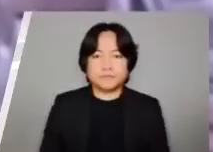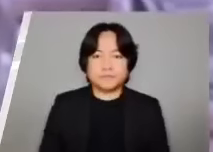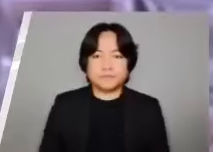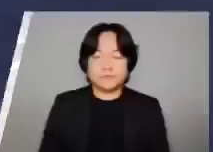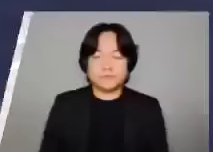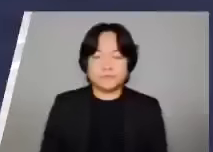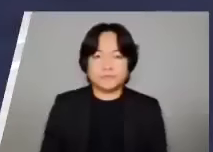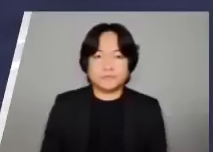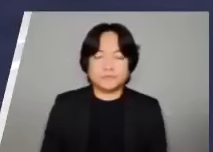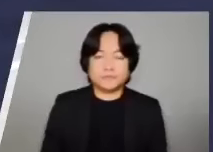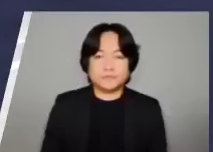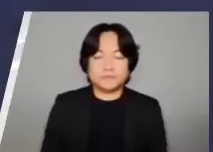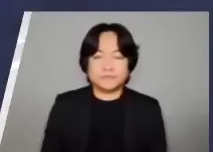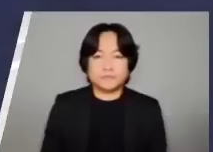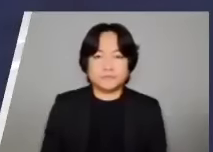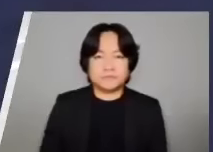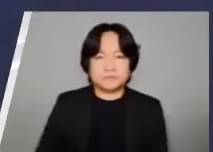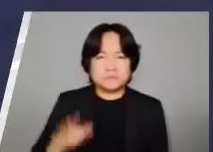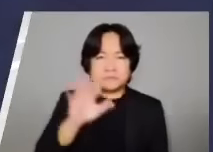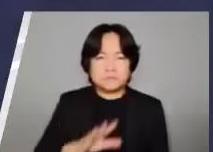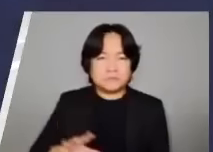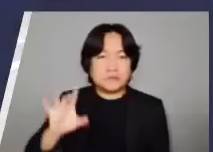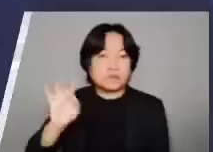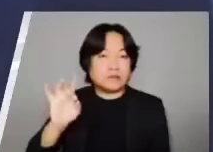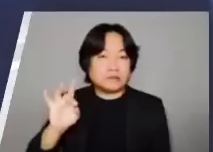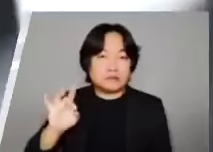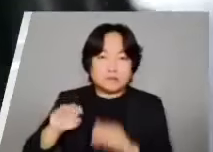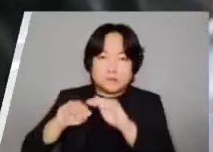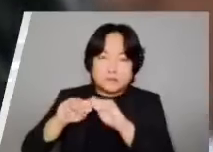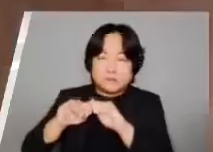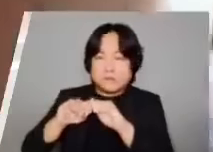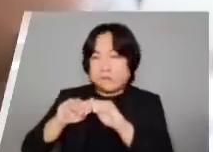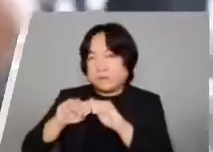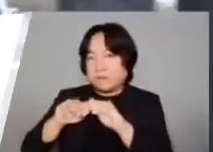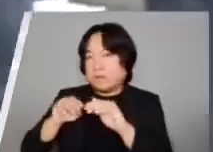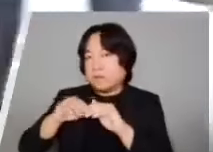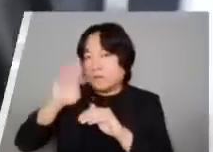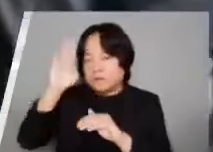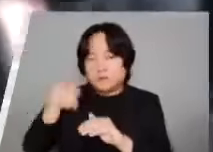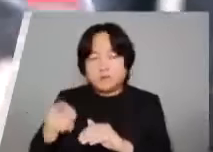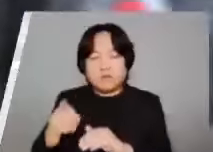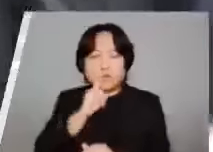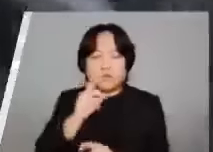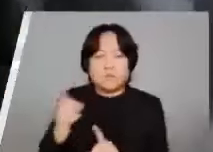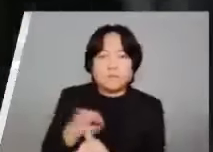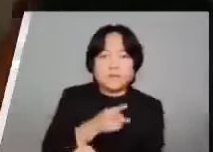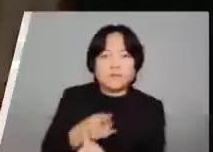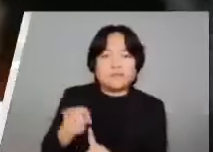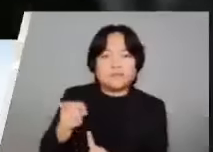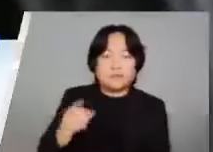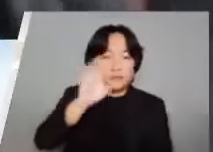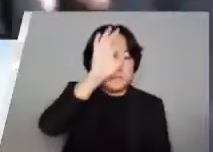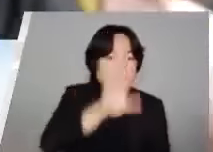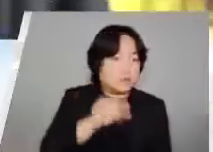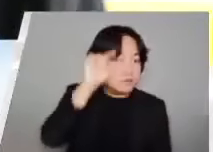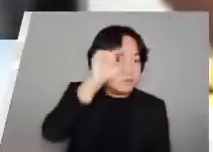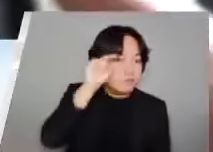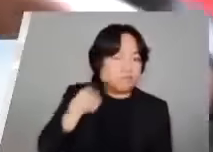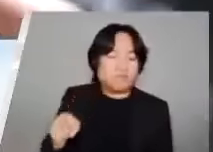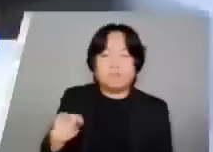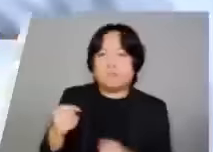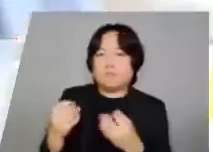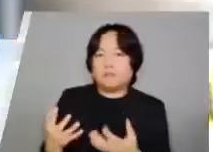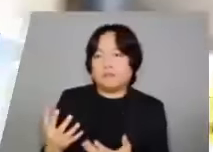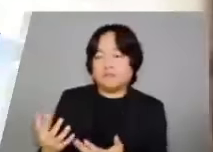Hindi bababa sa walo ang naging biktima pa ng pang-aabuso umano ni Pastor Apollo Quiboloy ayon sa Department of Justice. Tatlo raw